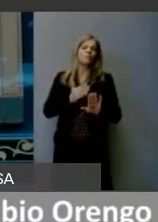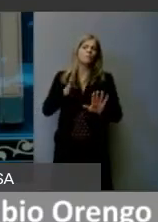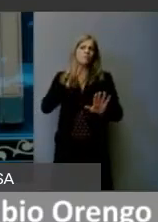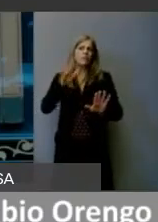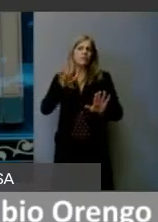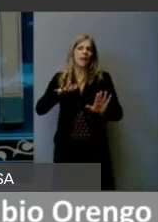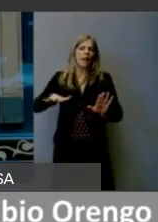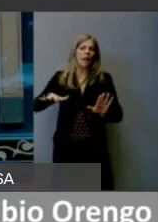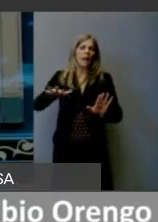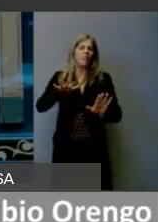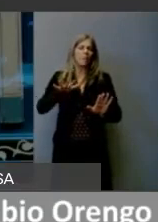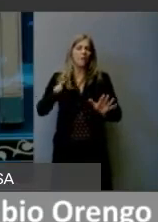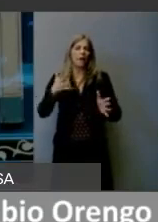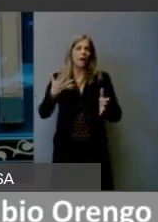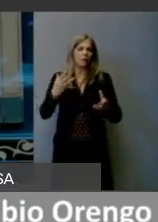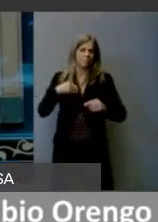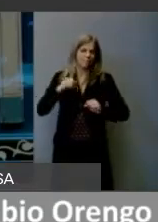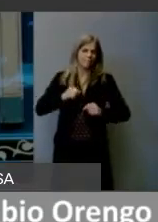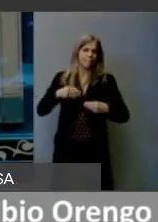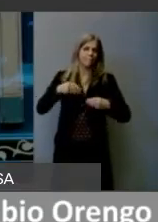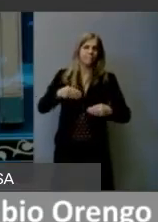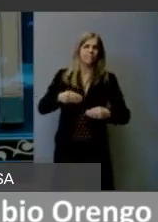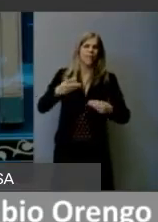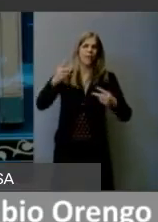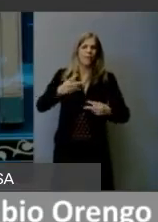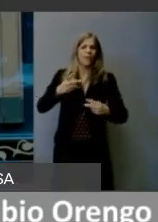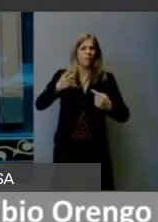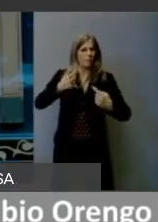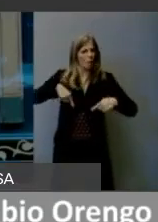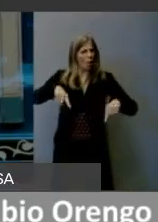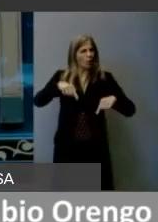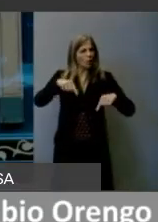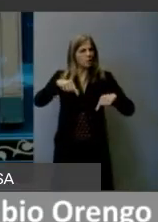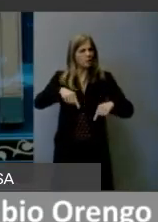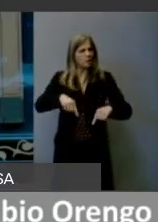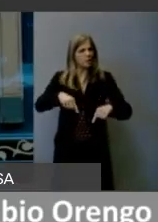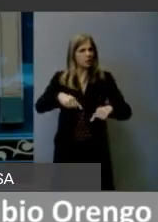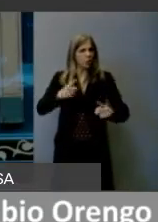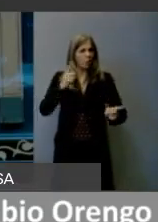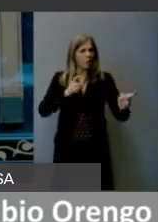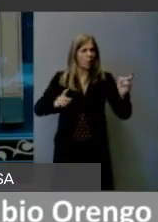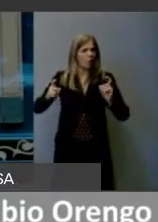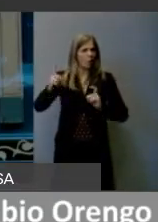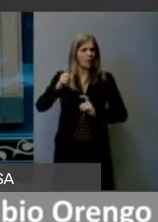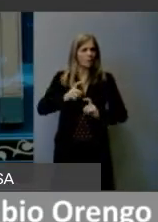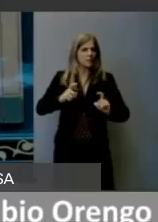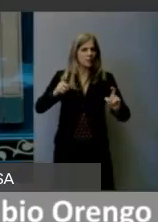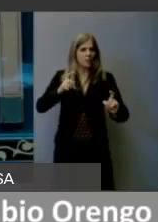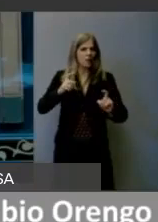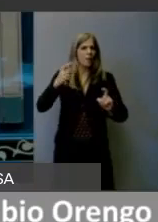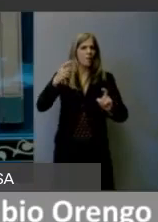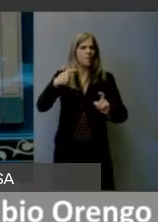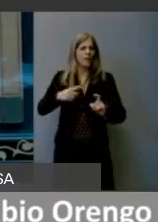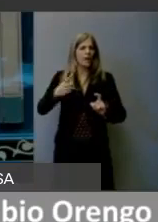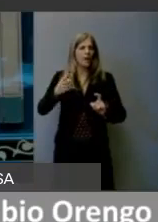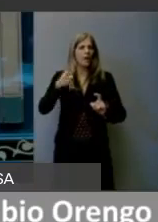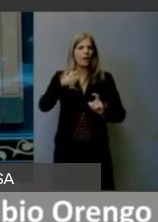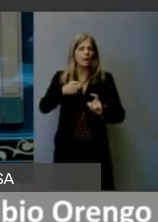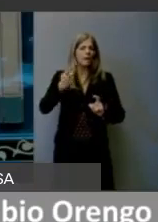sia consentito di esprimere la preoccupazione di questo Consiglio per la brusca e preoccupante accelerata della crisi in